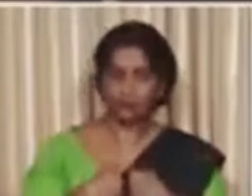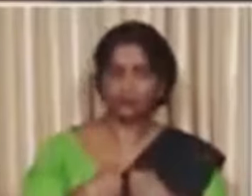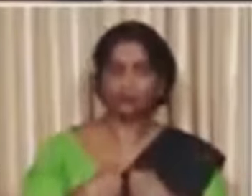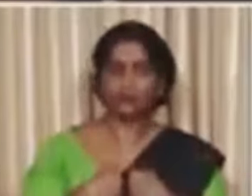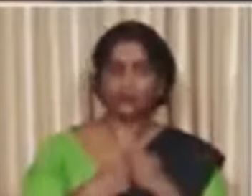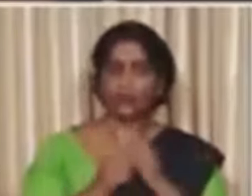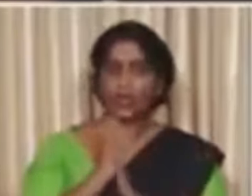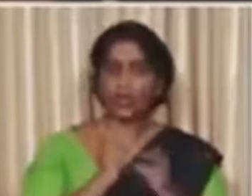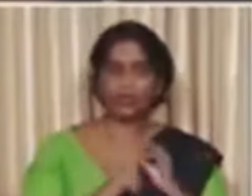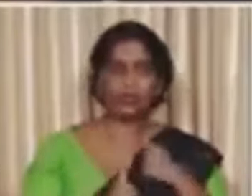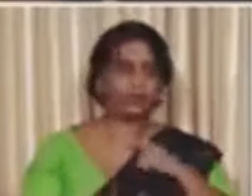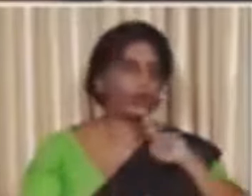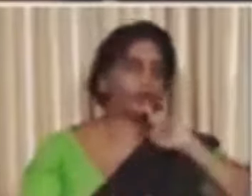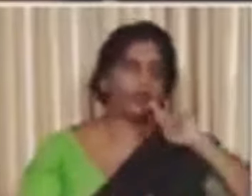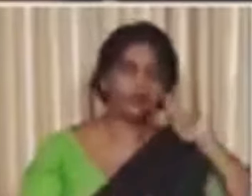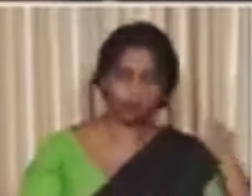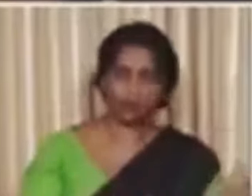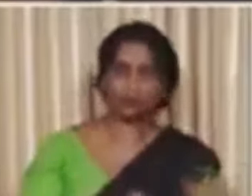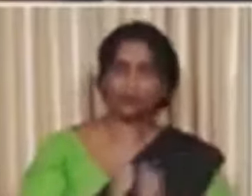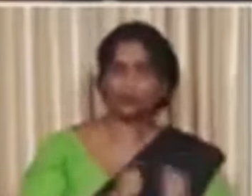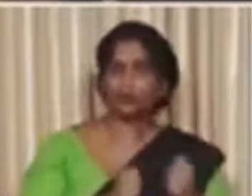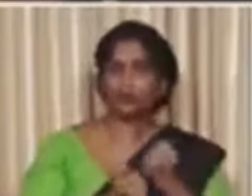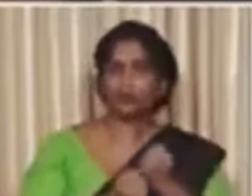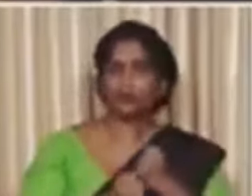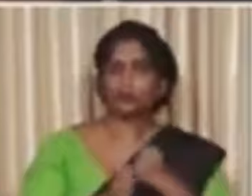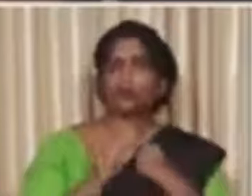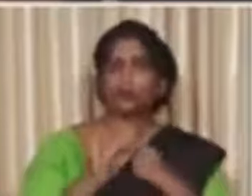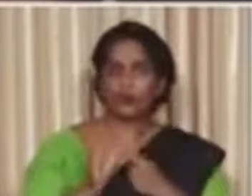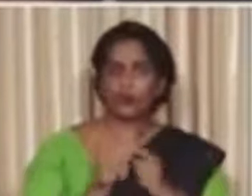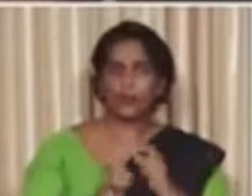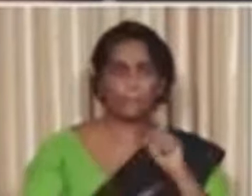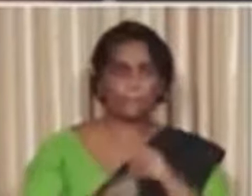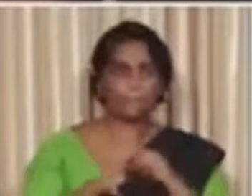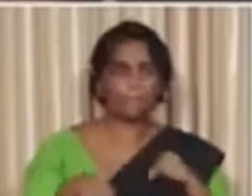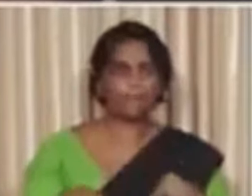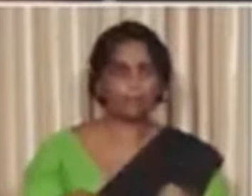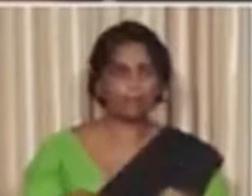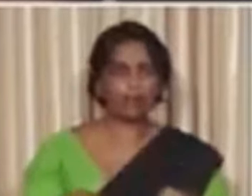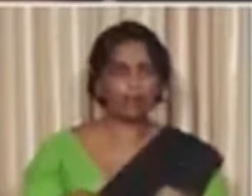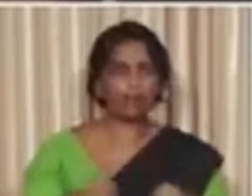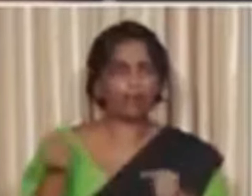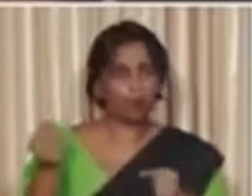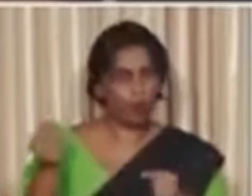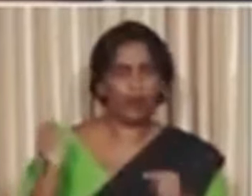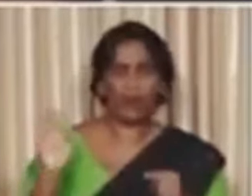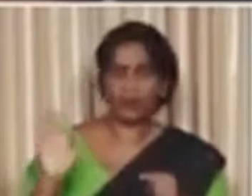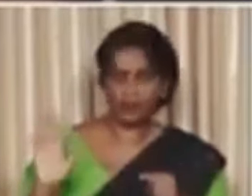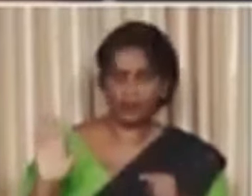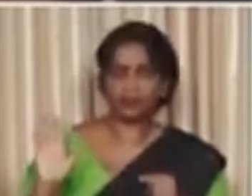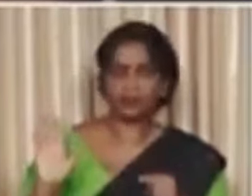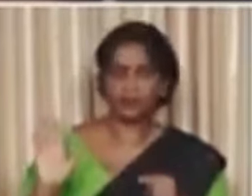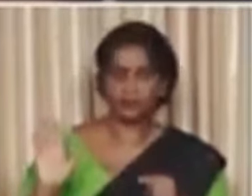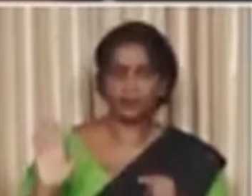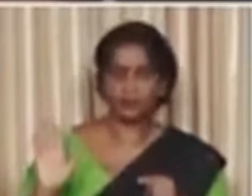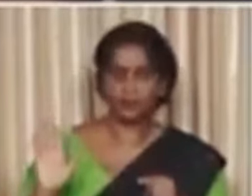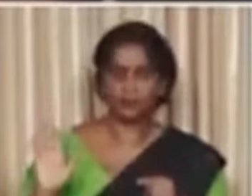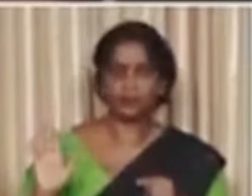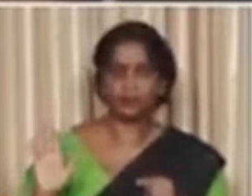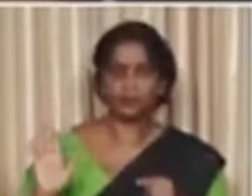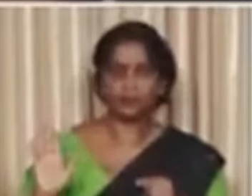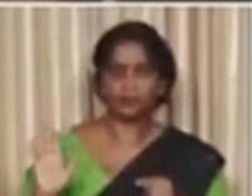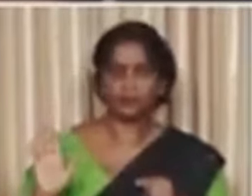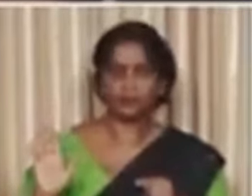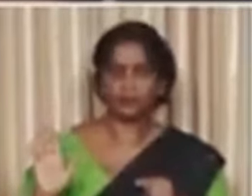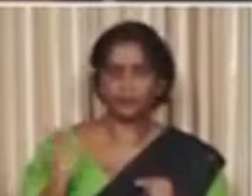අදාළ අමාත්‍යතුමාට යවලා අවශ්‍ය ලිඛිතම උත්තර දෙනවා පාර්ලිමේන්තුවේ ඔබට ඉන්නකෝ that is what you should have done no we